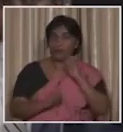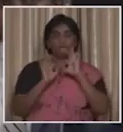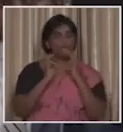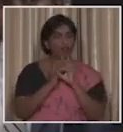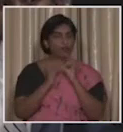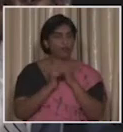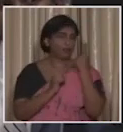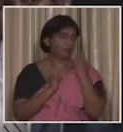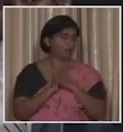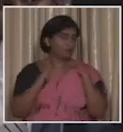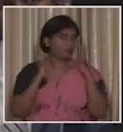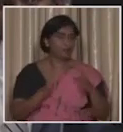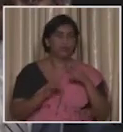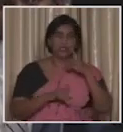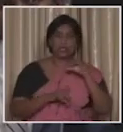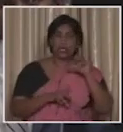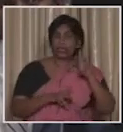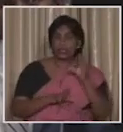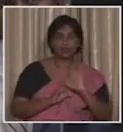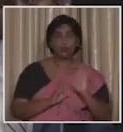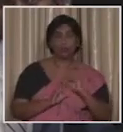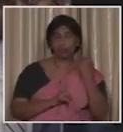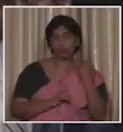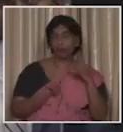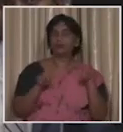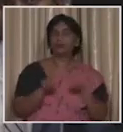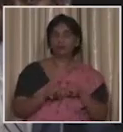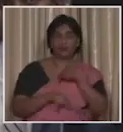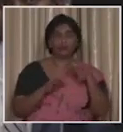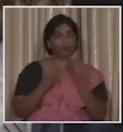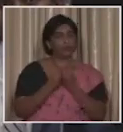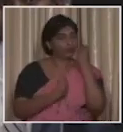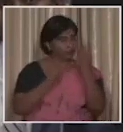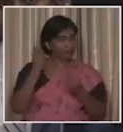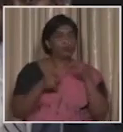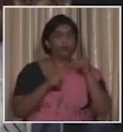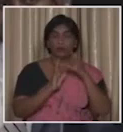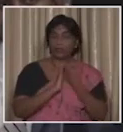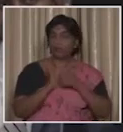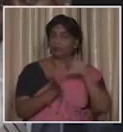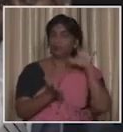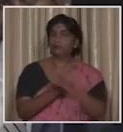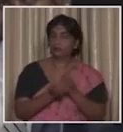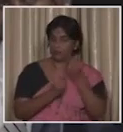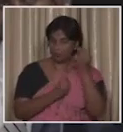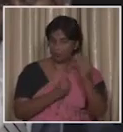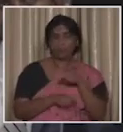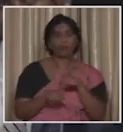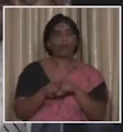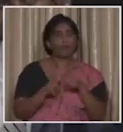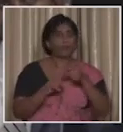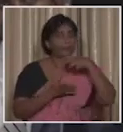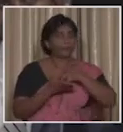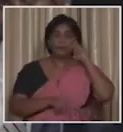දහස් ගණනකට 100කට 200කට දහස් ගණනකට ඉඩම් ලබලා දීලා ඒ නීත්‍ය අනුකූල අයිතිය ලබලා දීලා ඒ